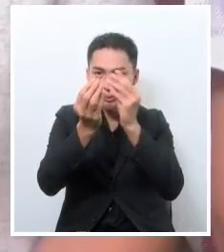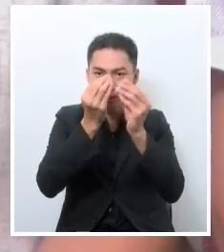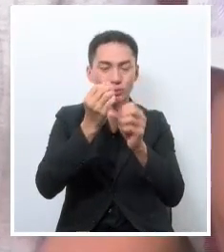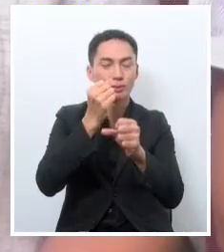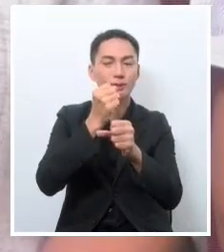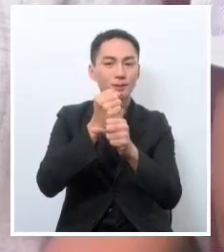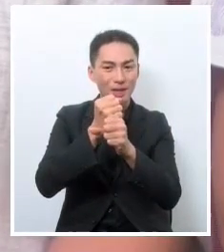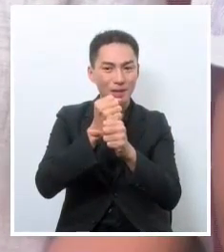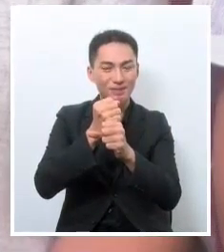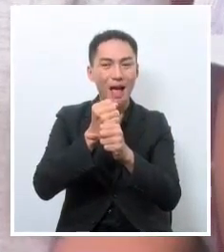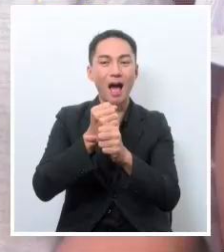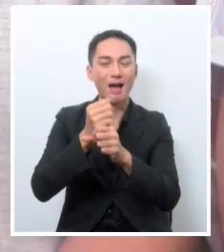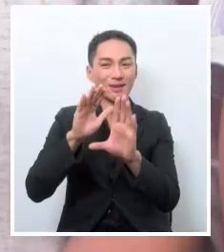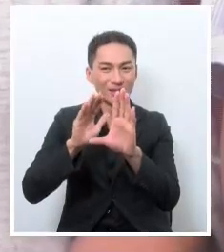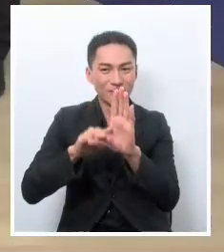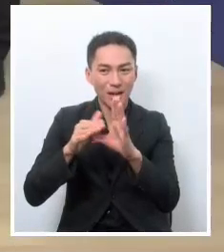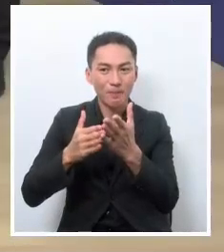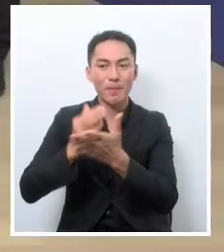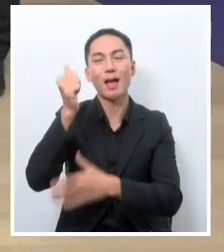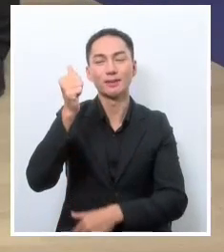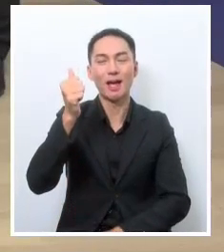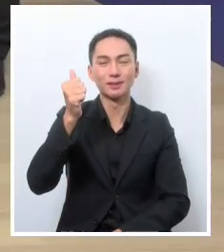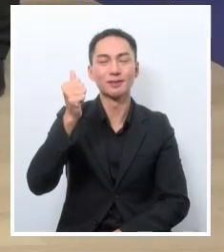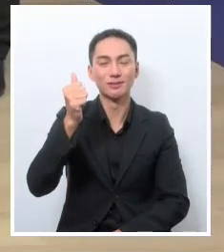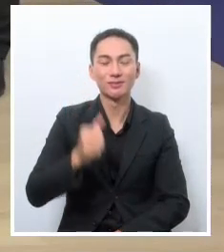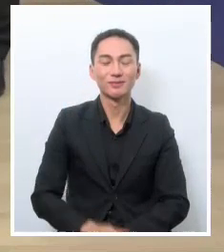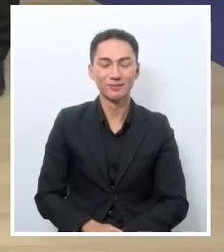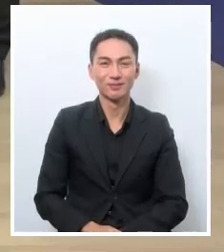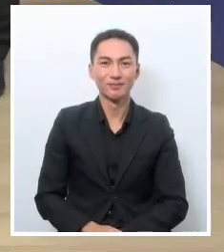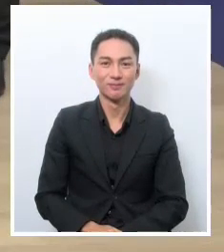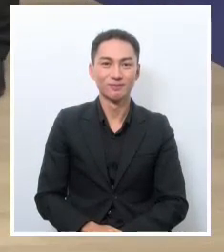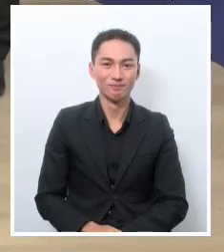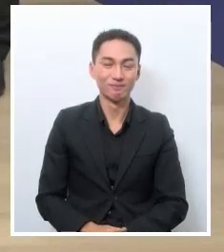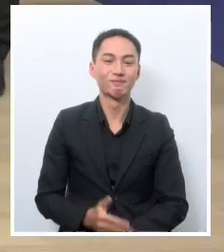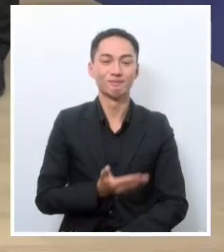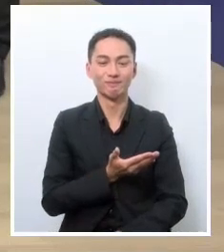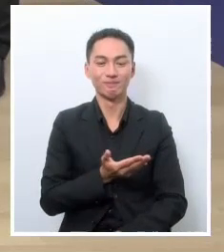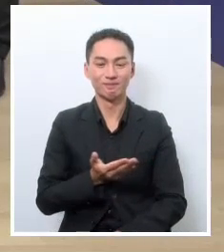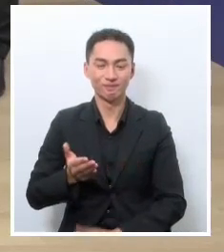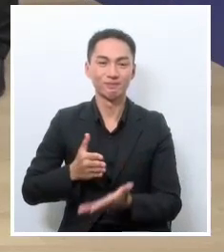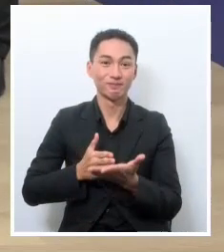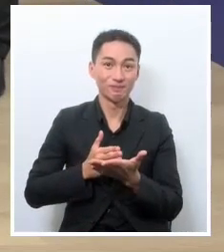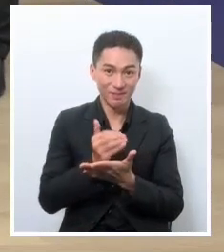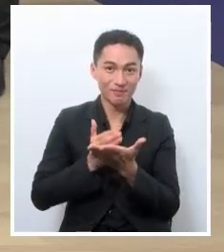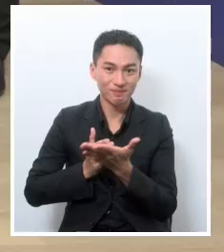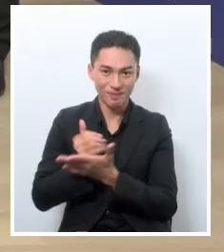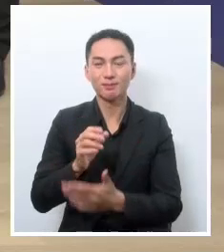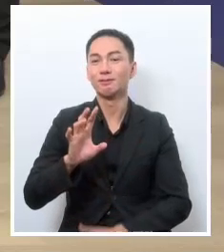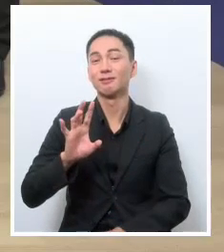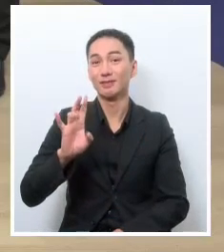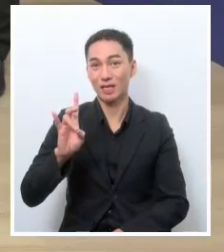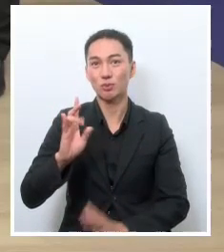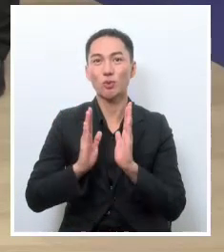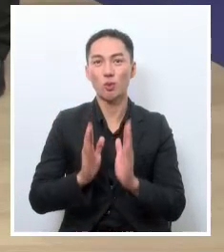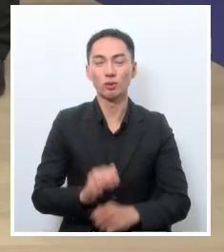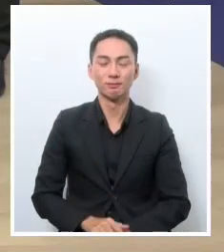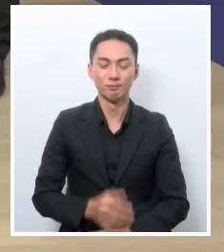จนมาสู่เวทีที่ที่ทรงเกียรติแห่งนี้ค่ะครับและนี่ก็คือภาพความสำเร็จนะครับของนักเรียนทั้ง 7คนถือว่าเป็นตัวแทนของนัก